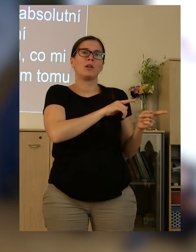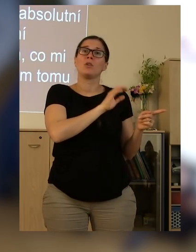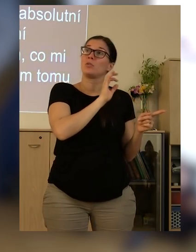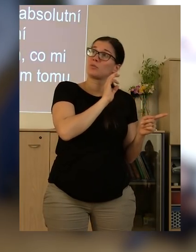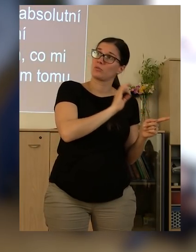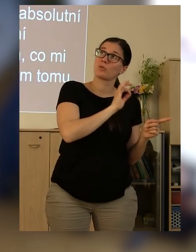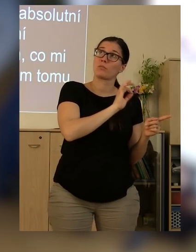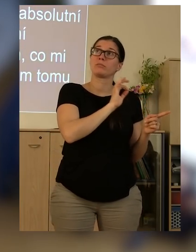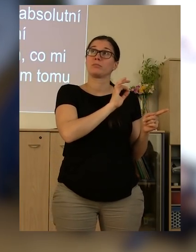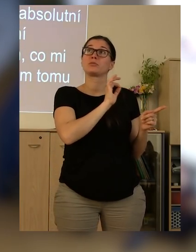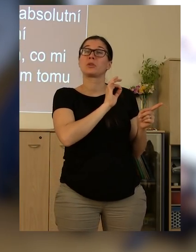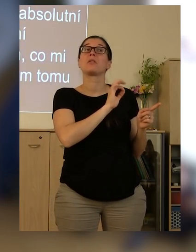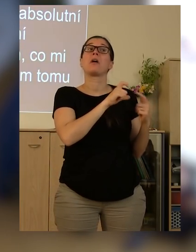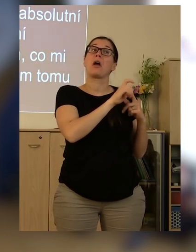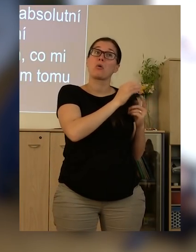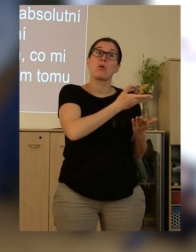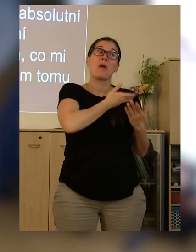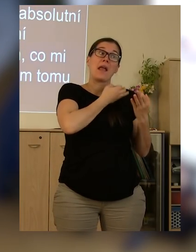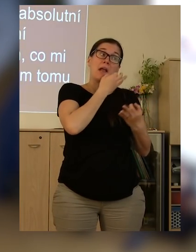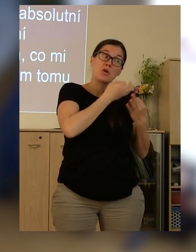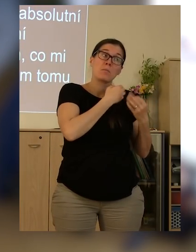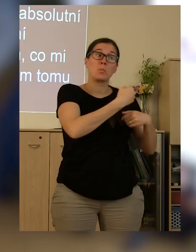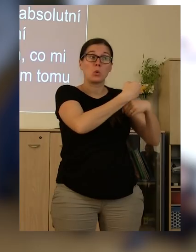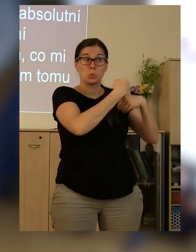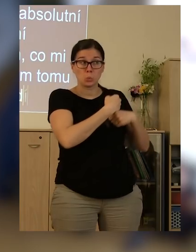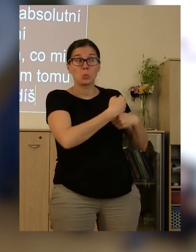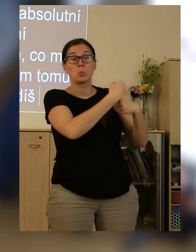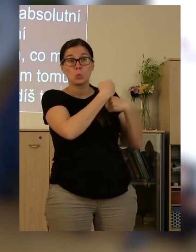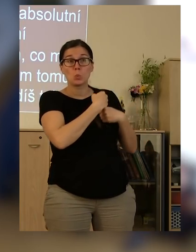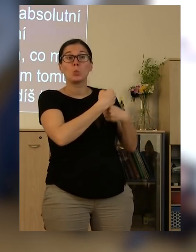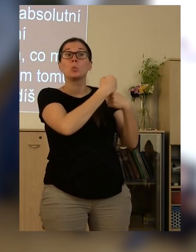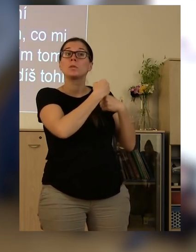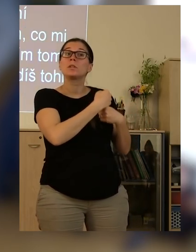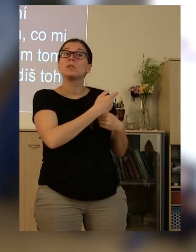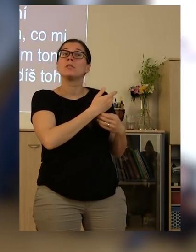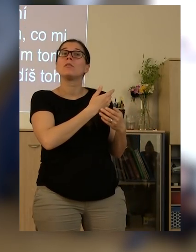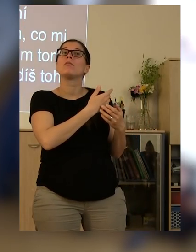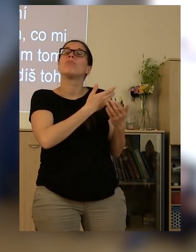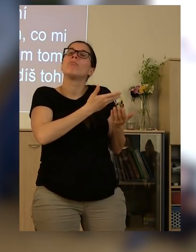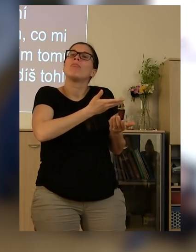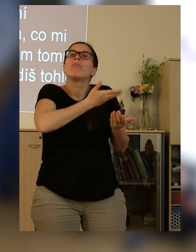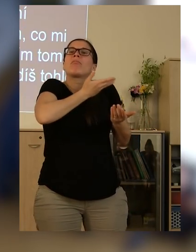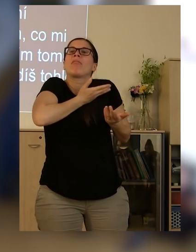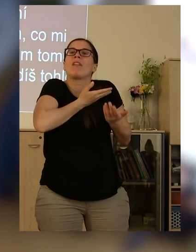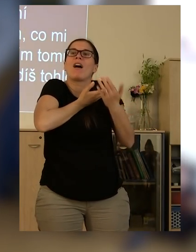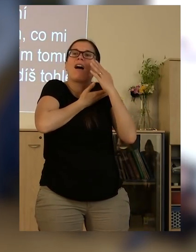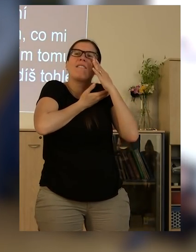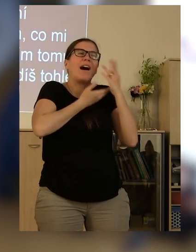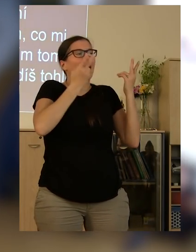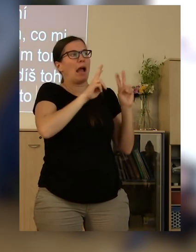fajn, jako, ty tvrdíš tohle, ty mě přesvědčuješ tady o tom, ty vytváříš a sugeruješ tuto